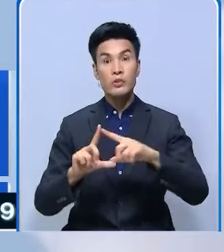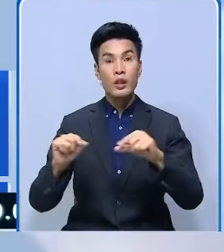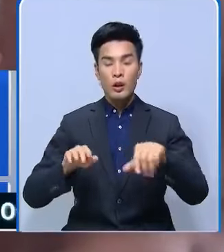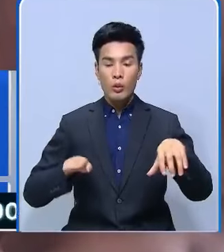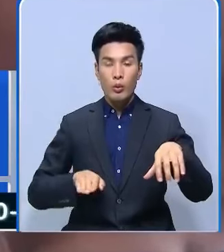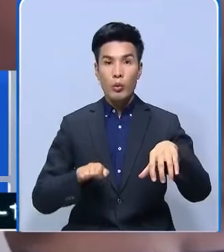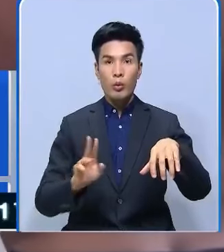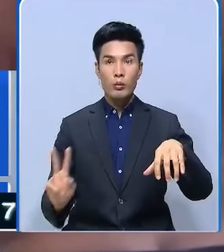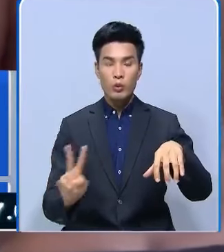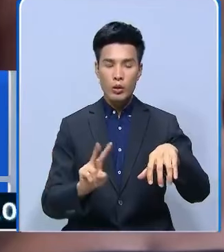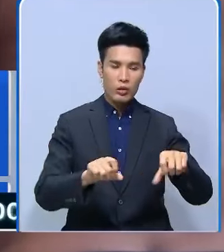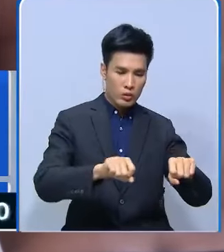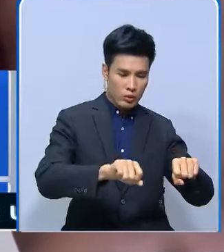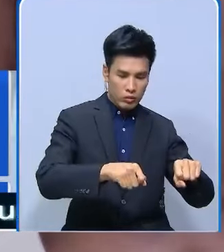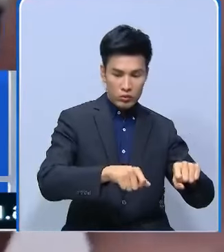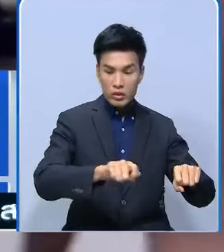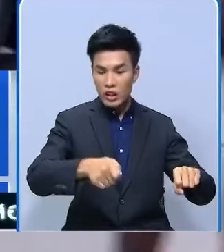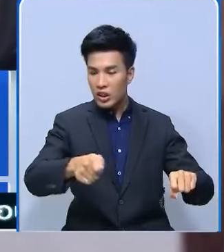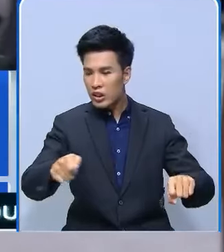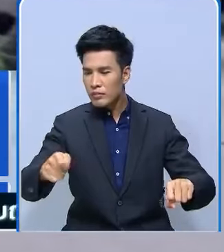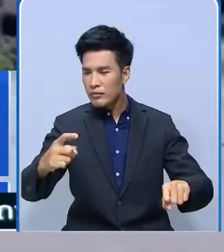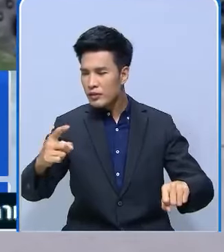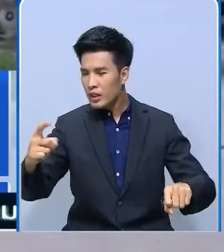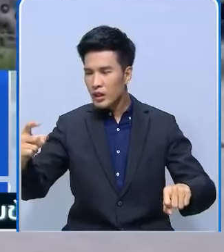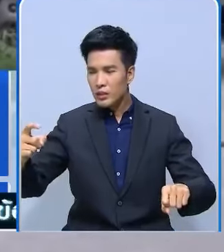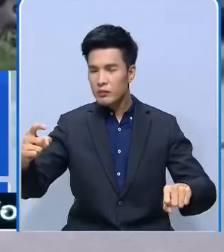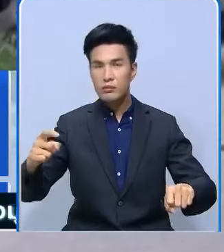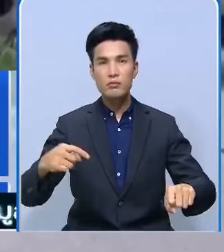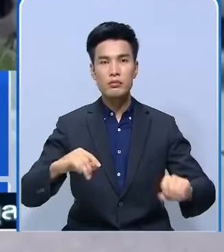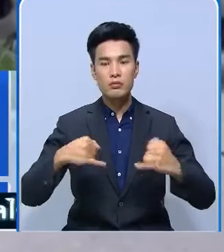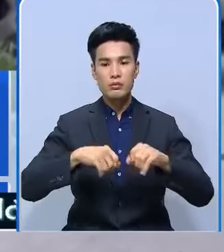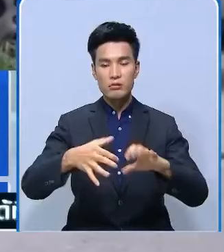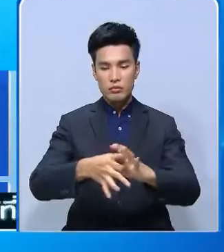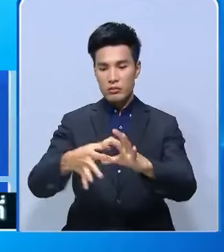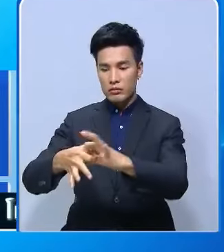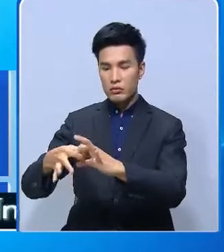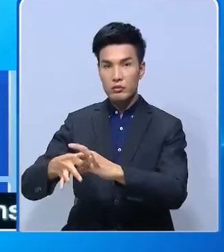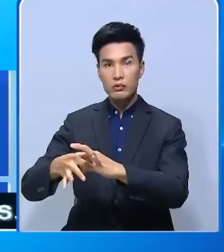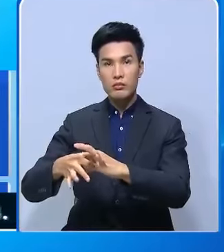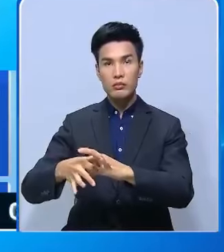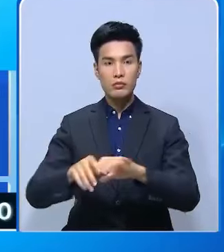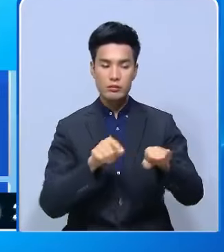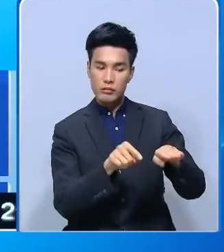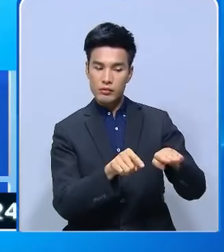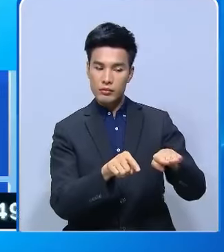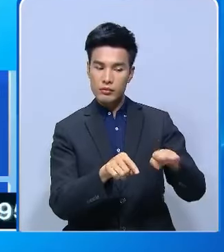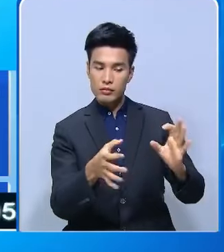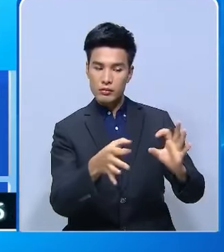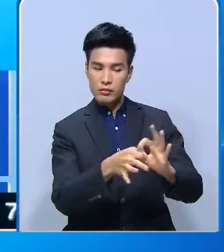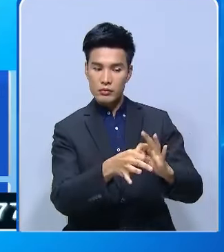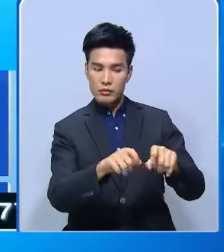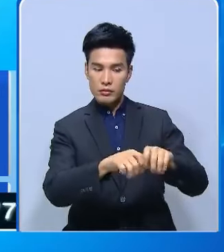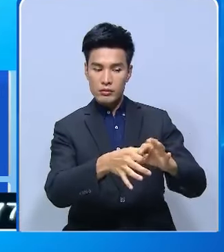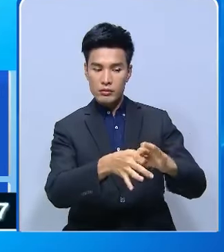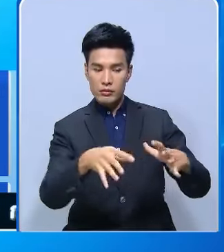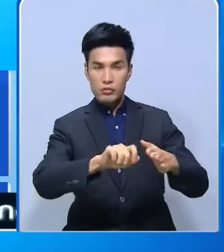ก็พยายามงัดรถจักรยานยนต์คันอื่นก่อนแต่มันไม่สำเร็จเพราะว่าเจ้าของเขาล็อกโซ่เอาไว้จากนั้นก็มางัดรถของตนเองแทนค่ะ